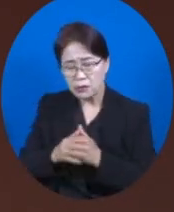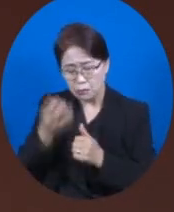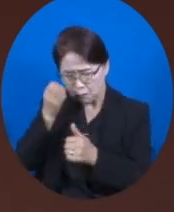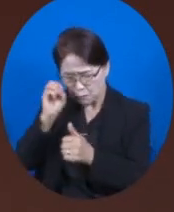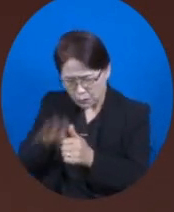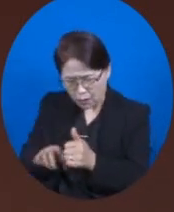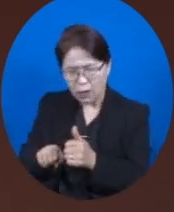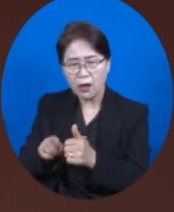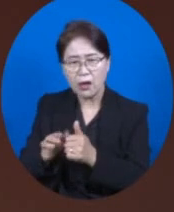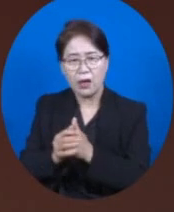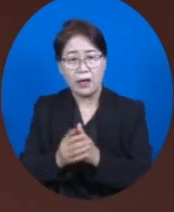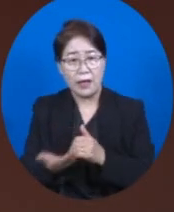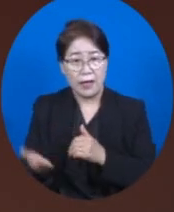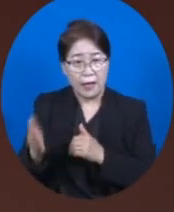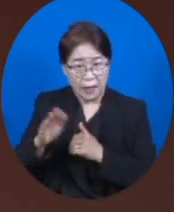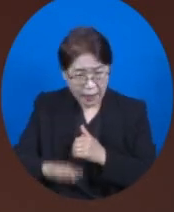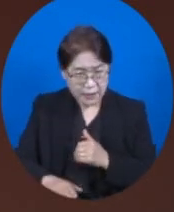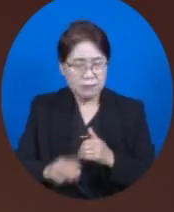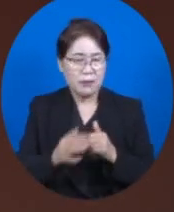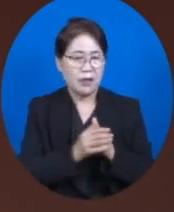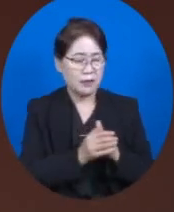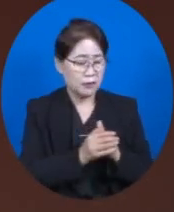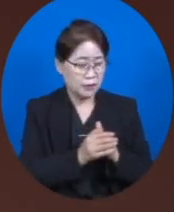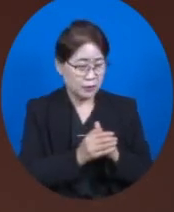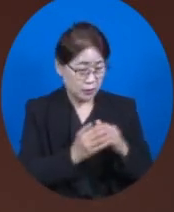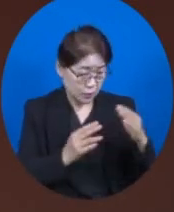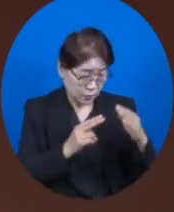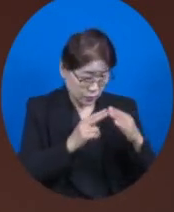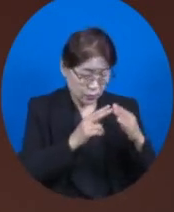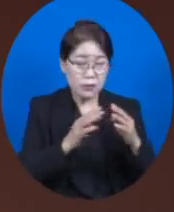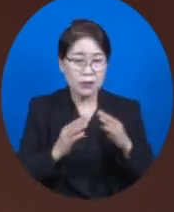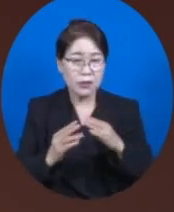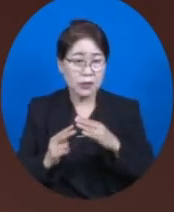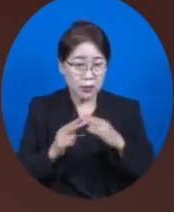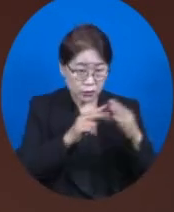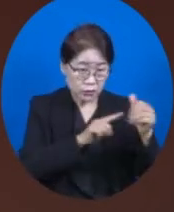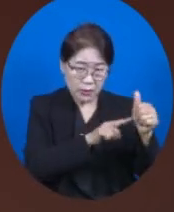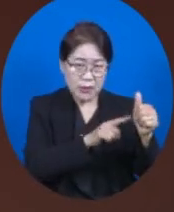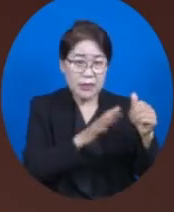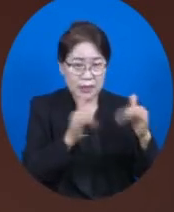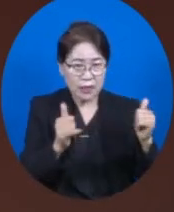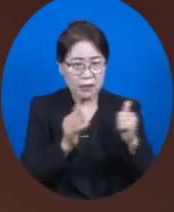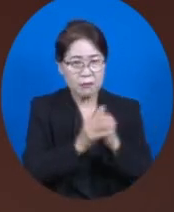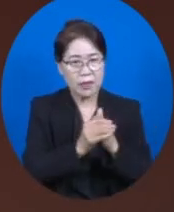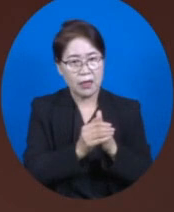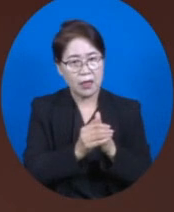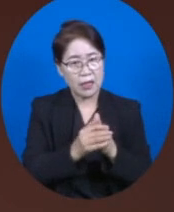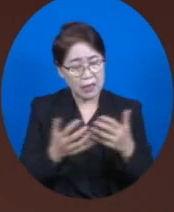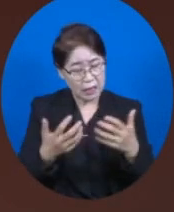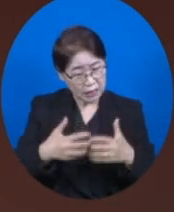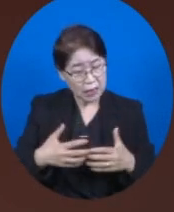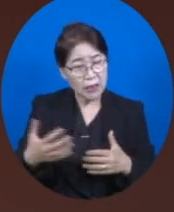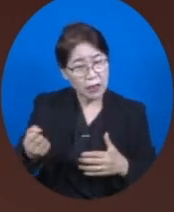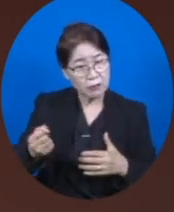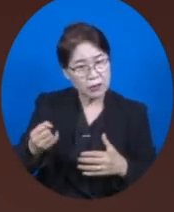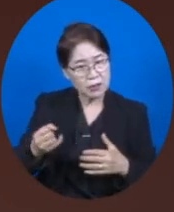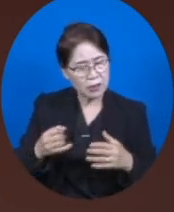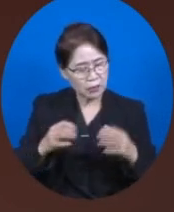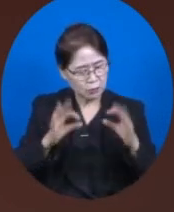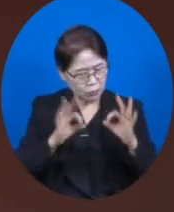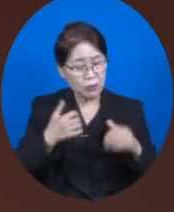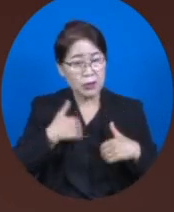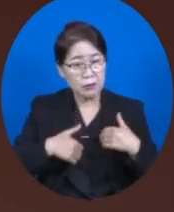보고 기뻐하리라고 말씀하십니다 여러분 그러면 그들이 누구죠 지금의 성전에 건축이